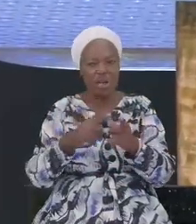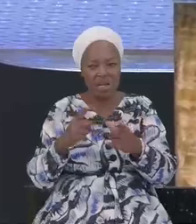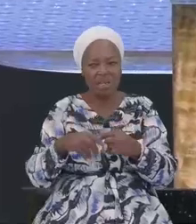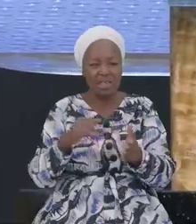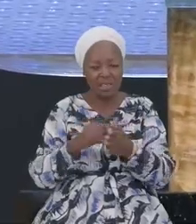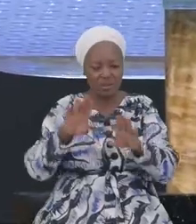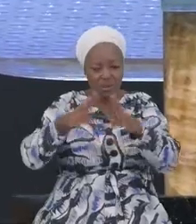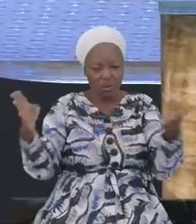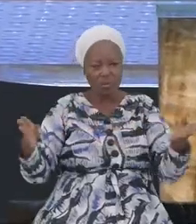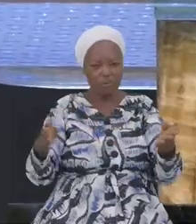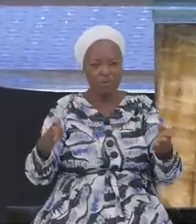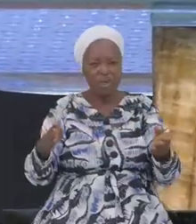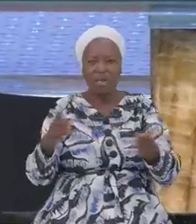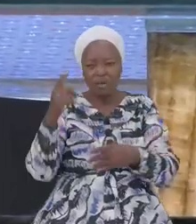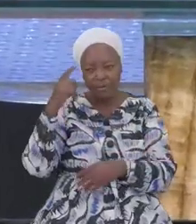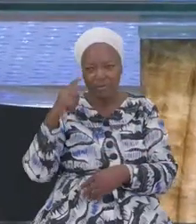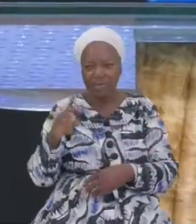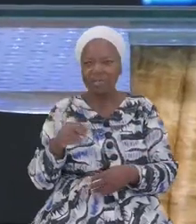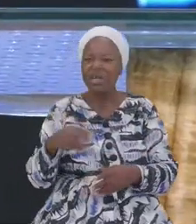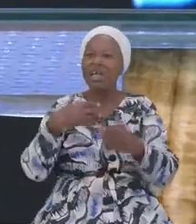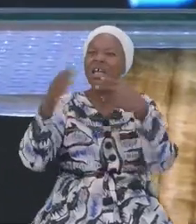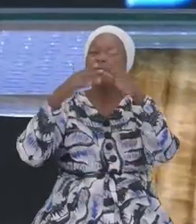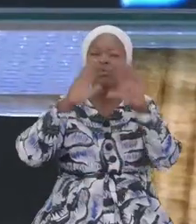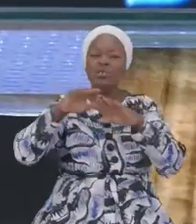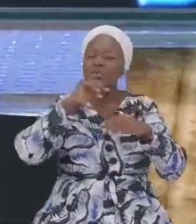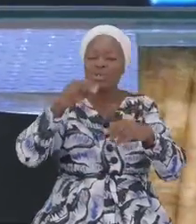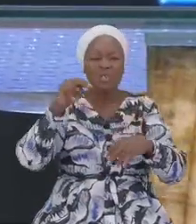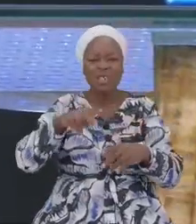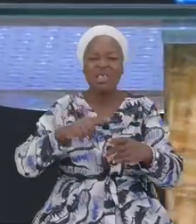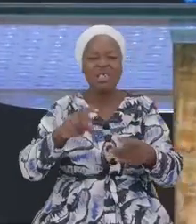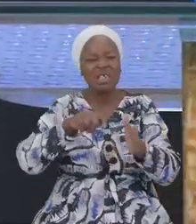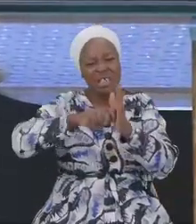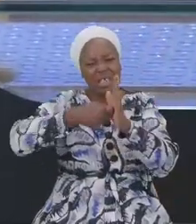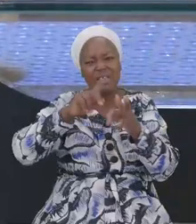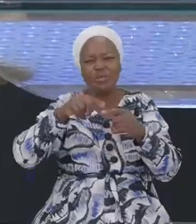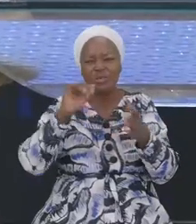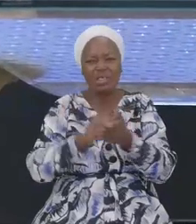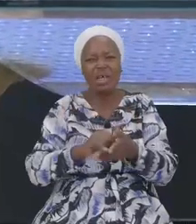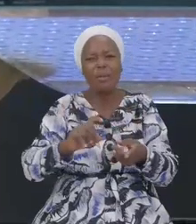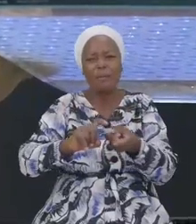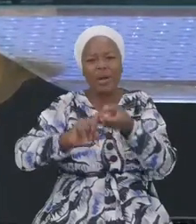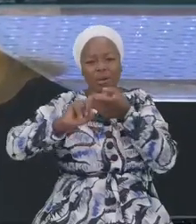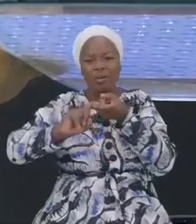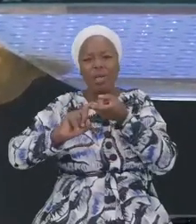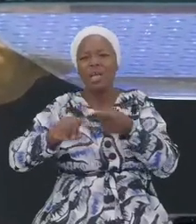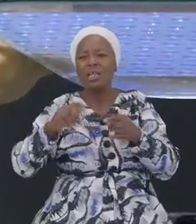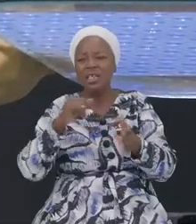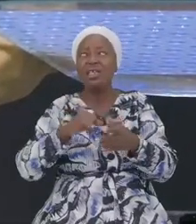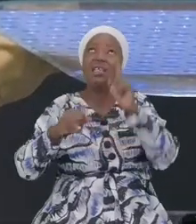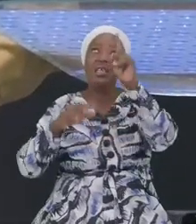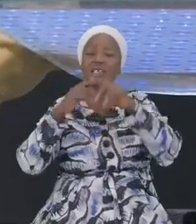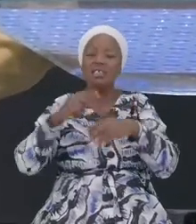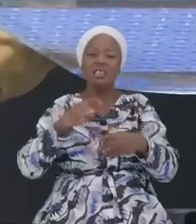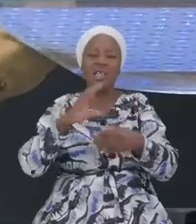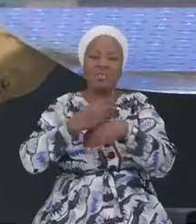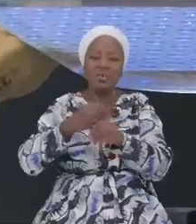s'ouvrit de manière automatique. Le ciel n'a pas besoin des clés que des clés de cette serrure. C'est le créateur de toutes choses.